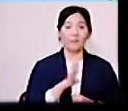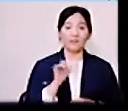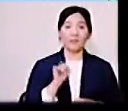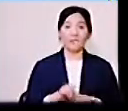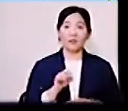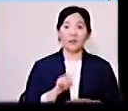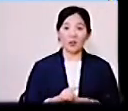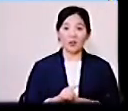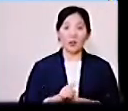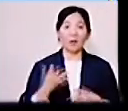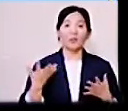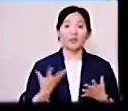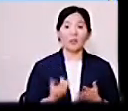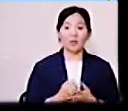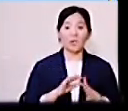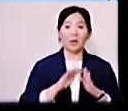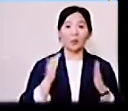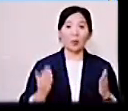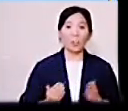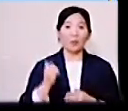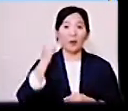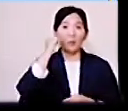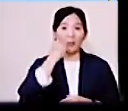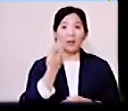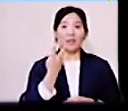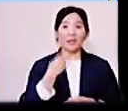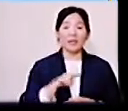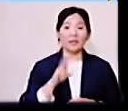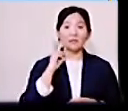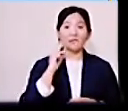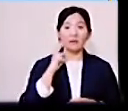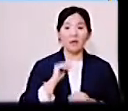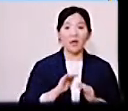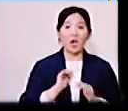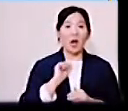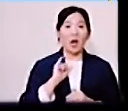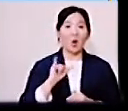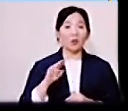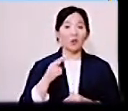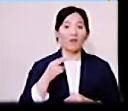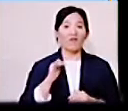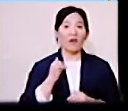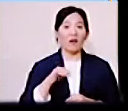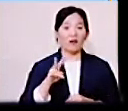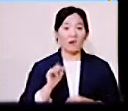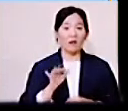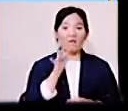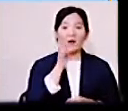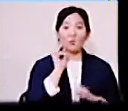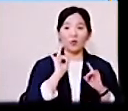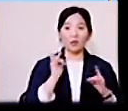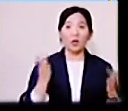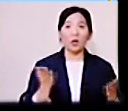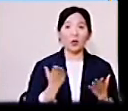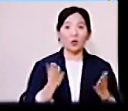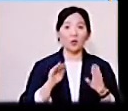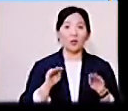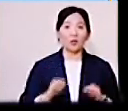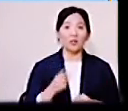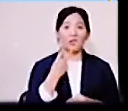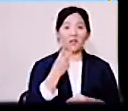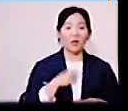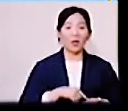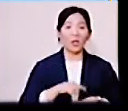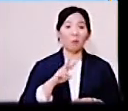задача определить объем памяти для цифрового аудиофайла, время звучания которого составляет 2